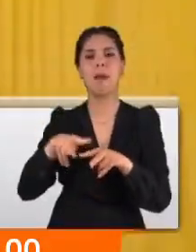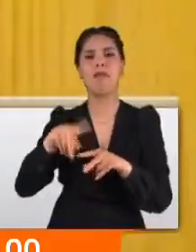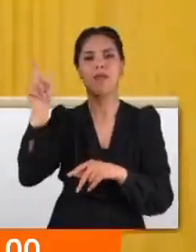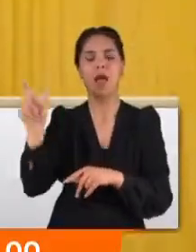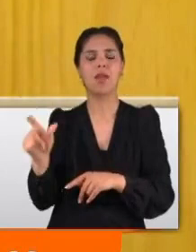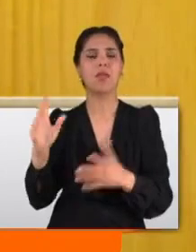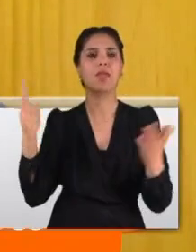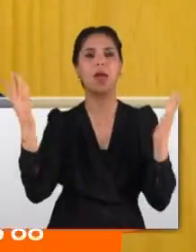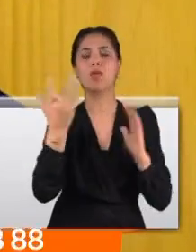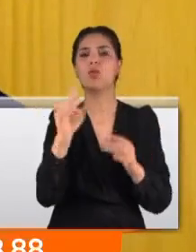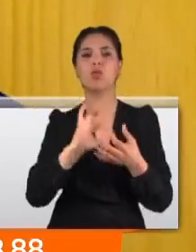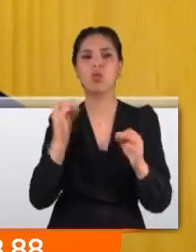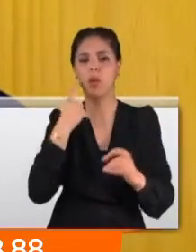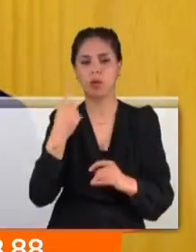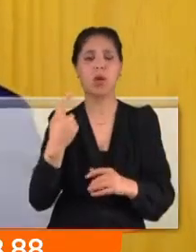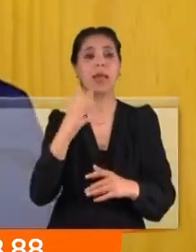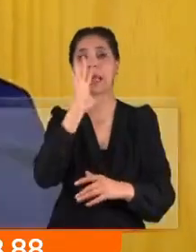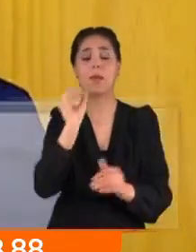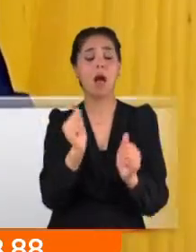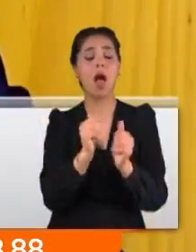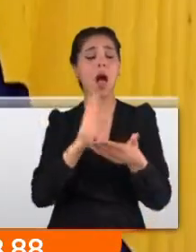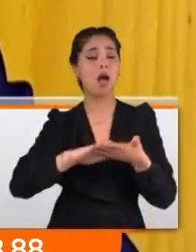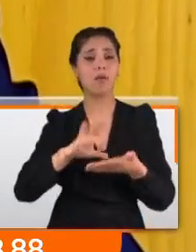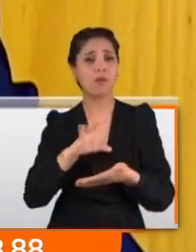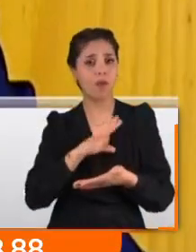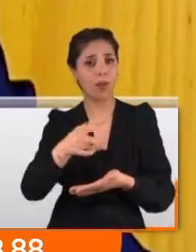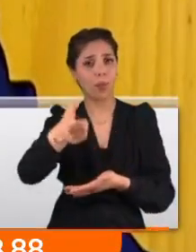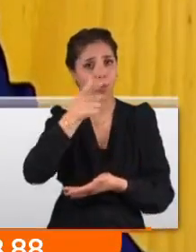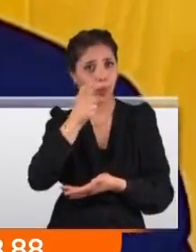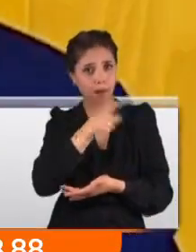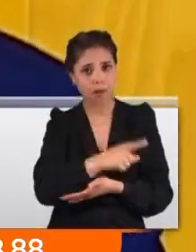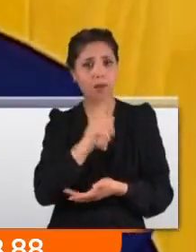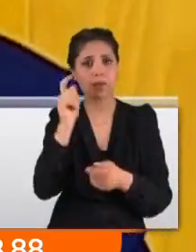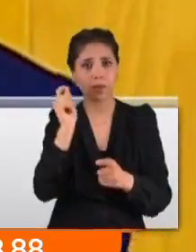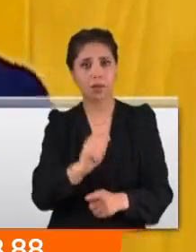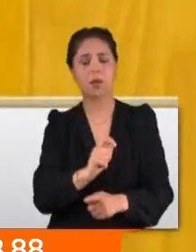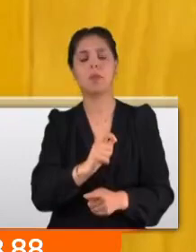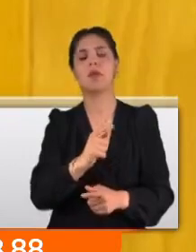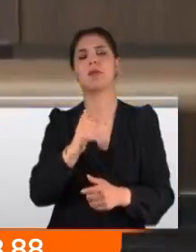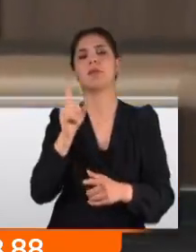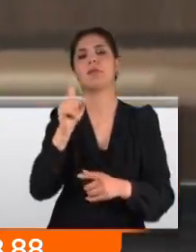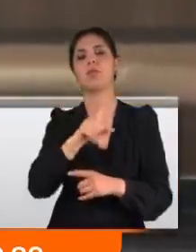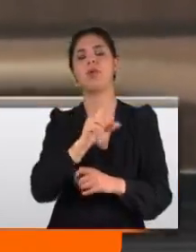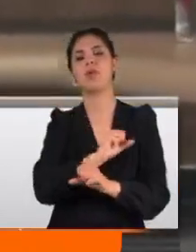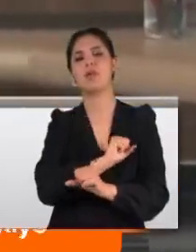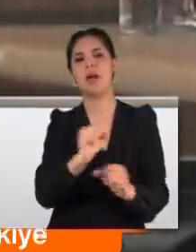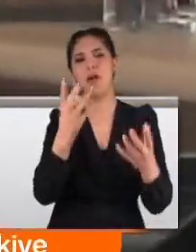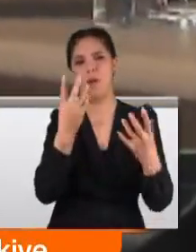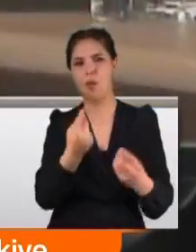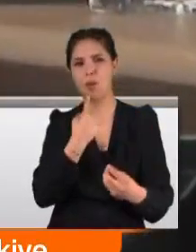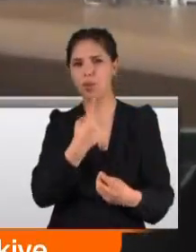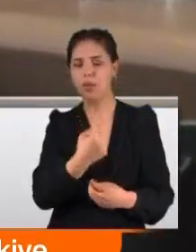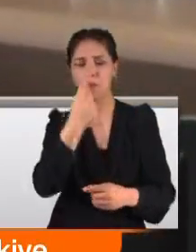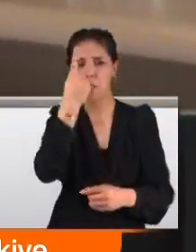arkadaşlık ettiğinize dikkat edin. Çünkü bülbül güle, karga çöplüğe götürür. Önce